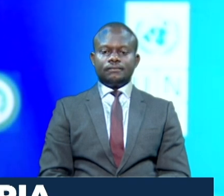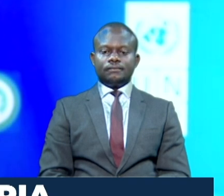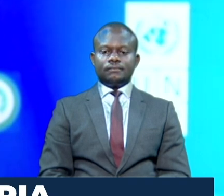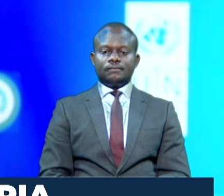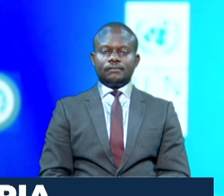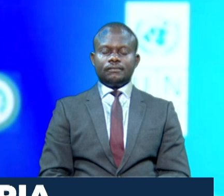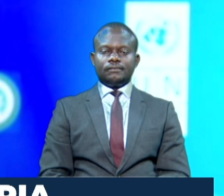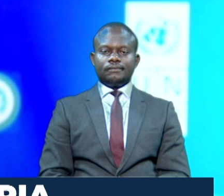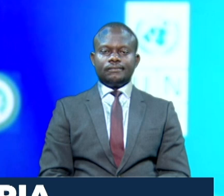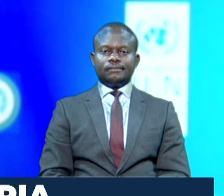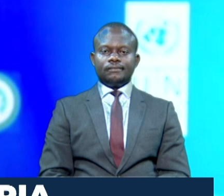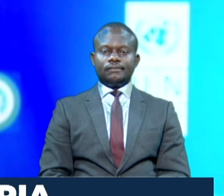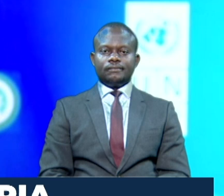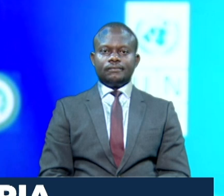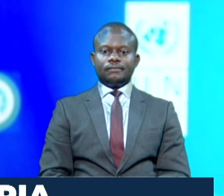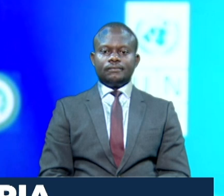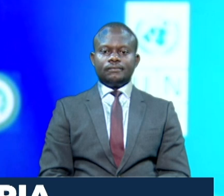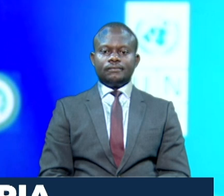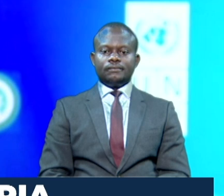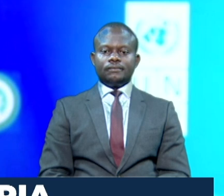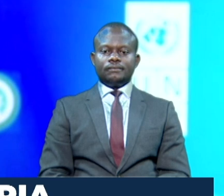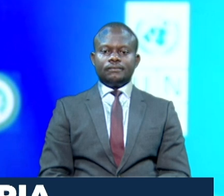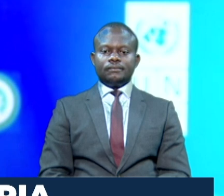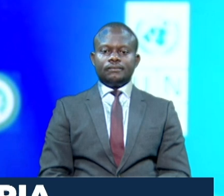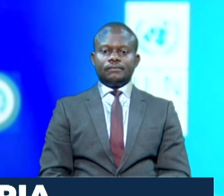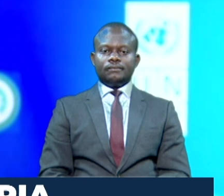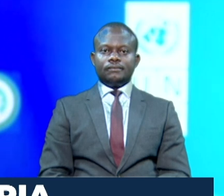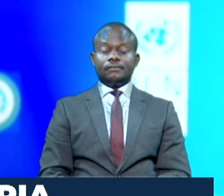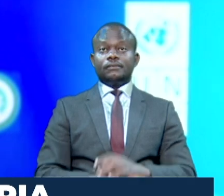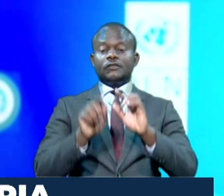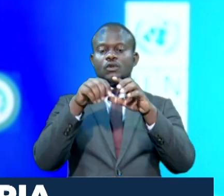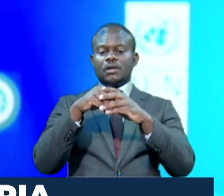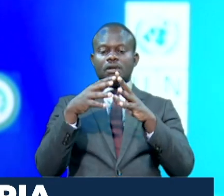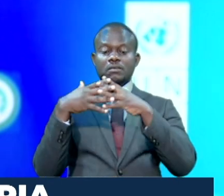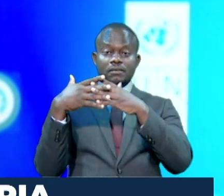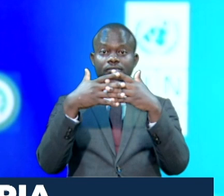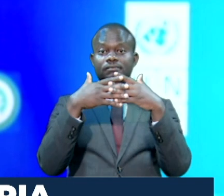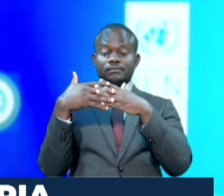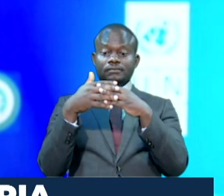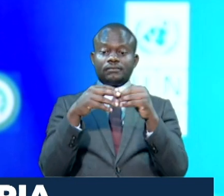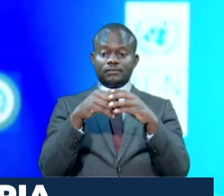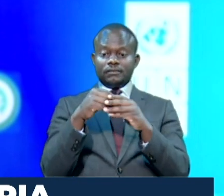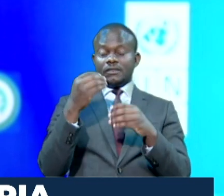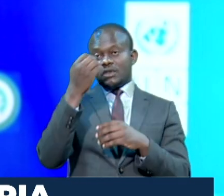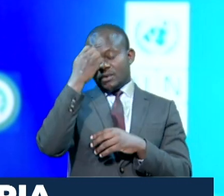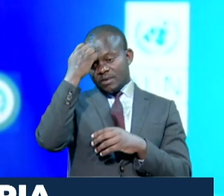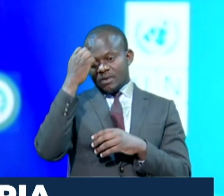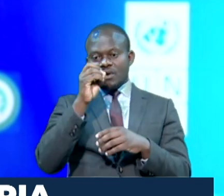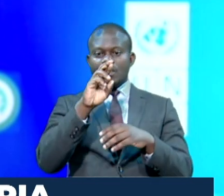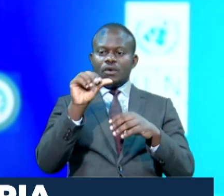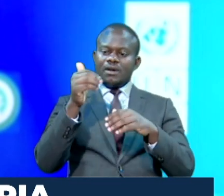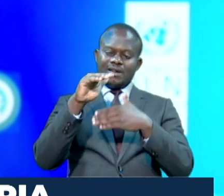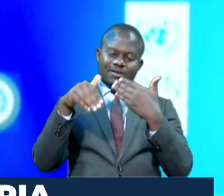US, to Europe, to wherever. Wajya muri Leta Zunze Ubumwe za Amerika, Iburayi